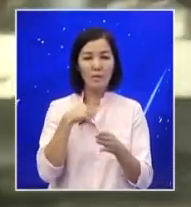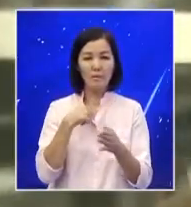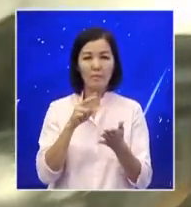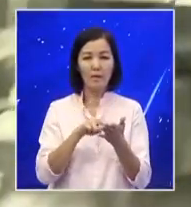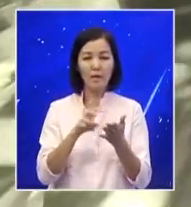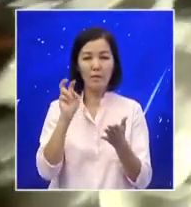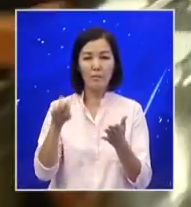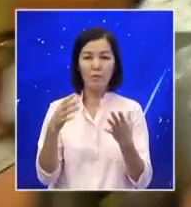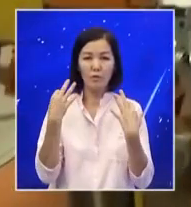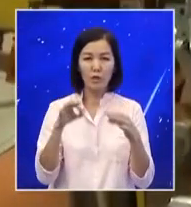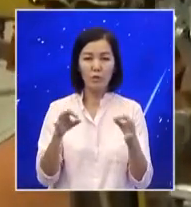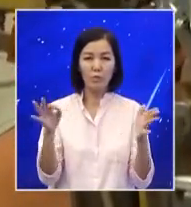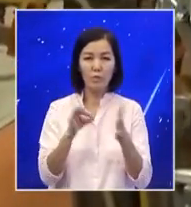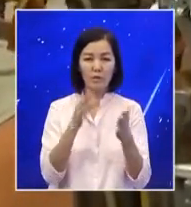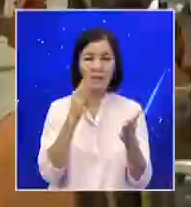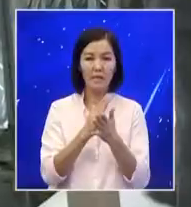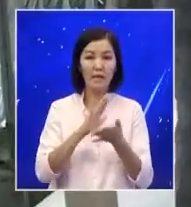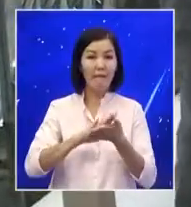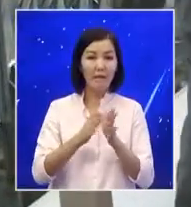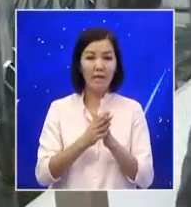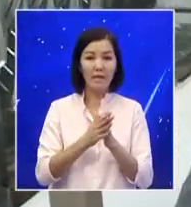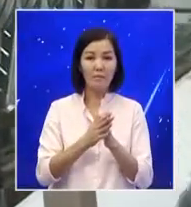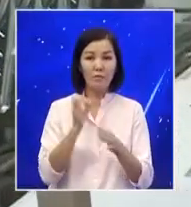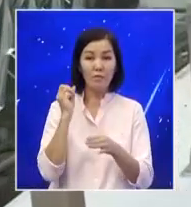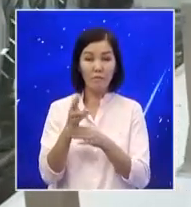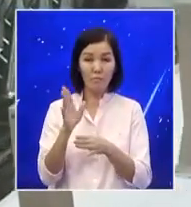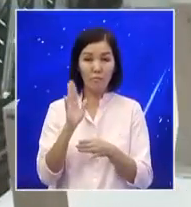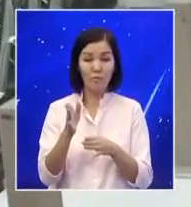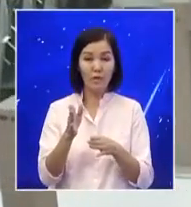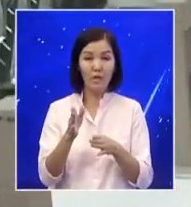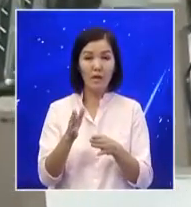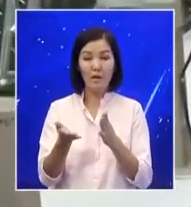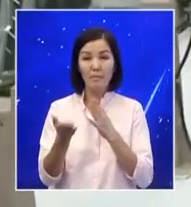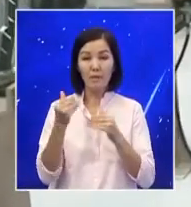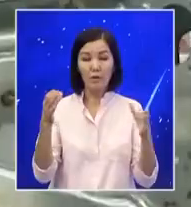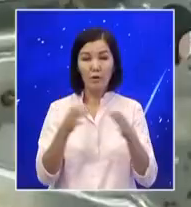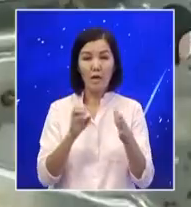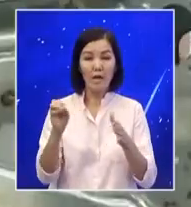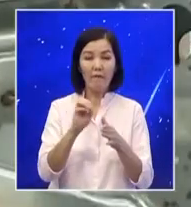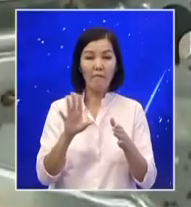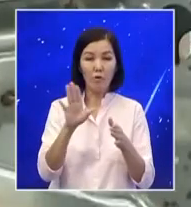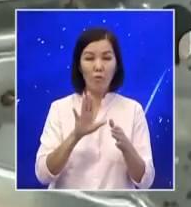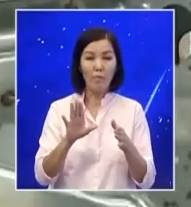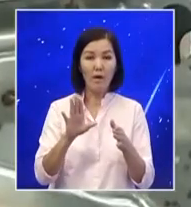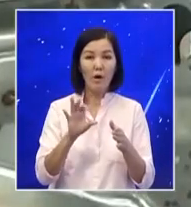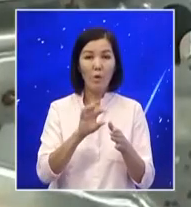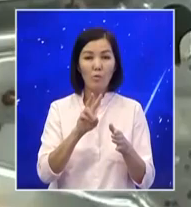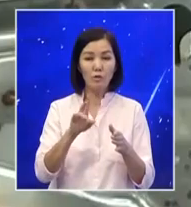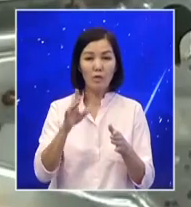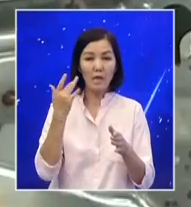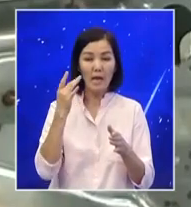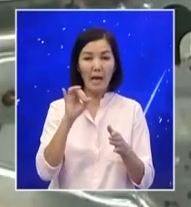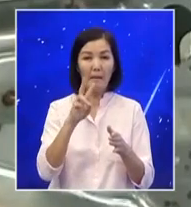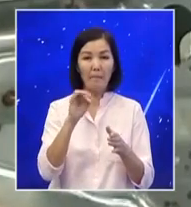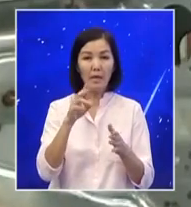босату көзделген. Келіспегендер мәжбүрлі түрде қысқартылмақ. Былтыр ұйым Еуропа, Оңтүстік Америка сынды елдегі 7